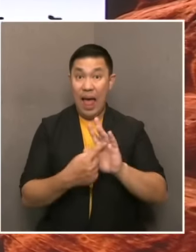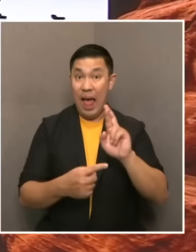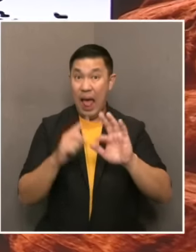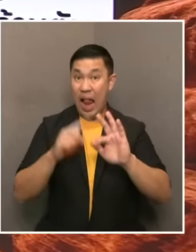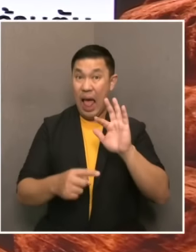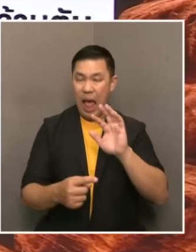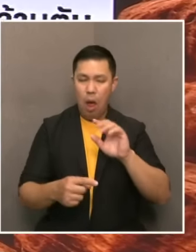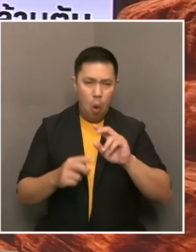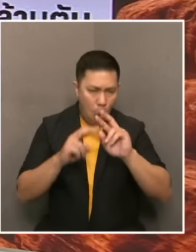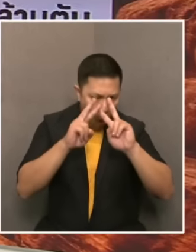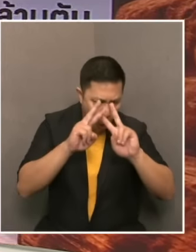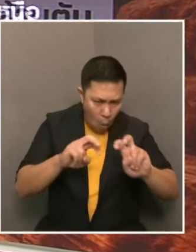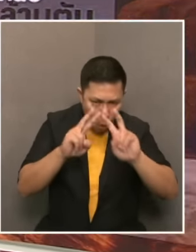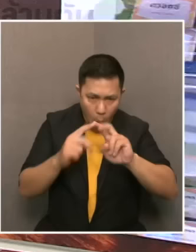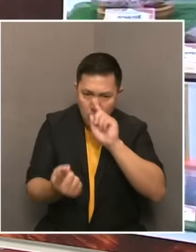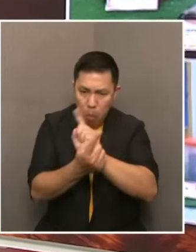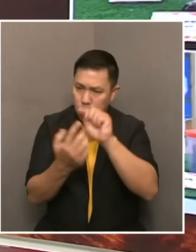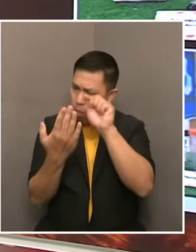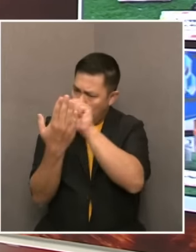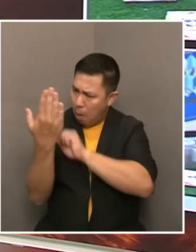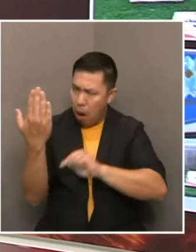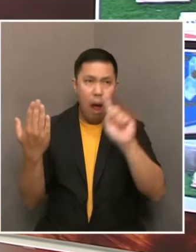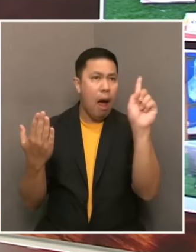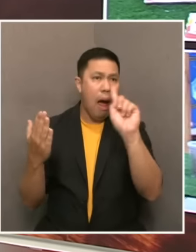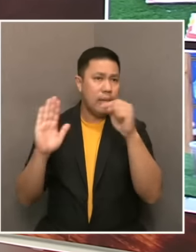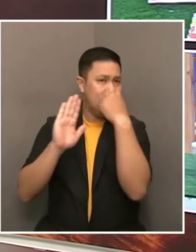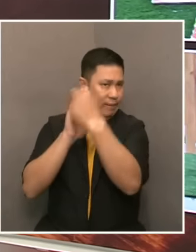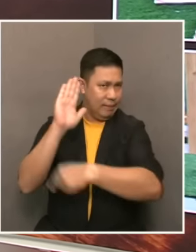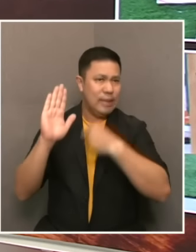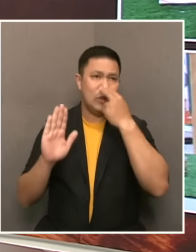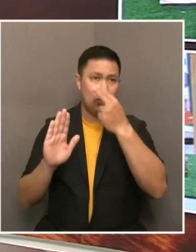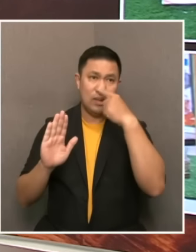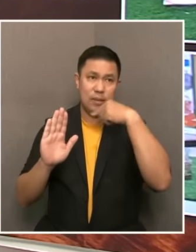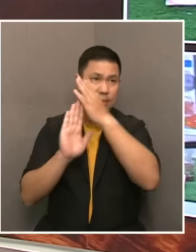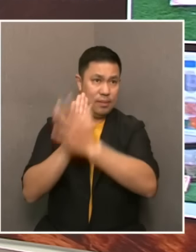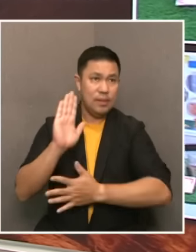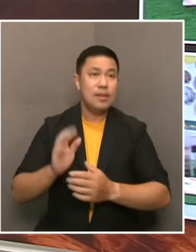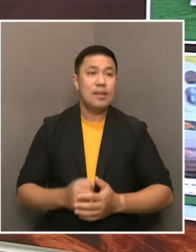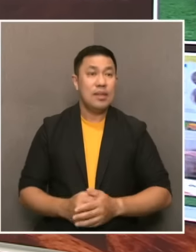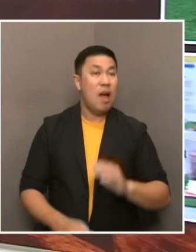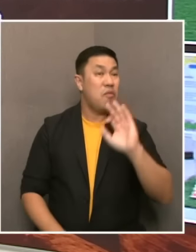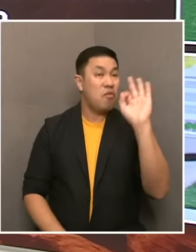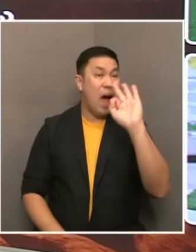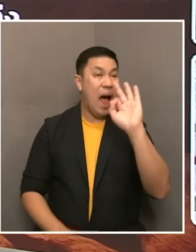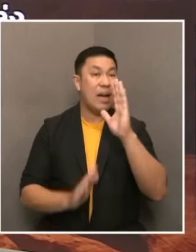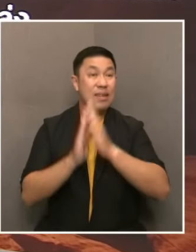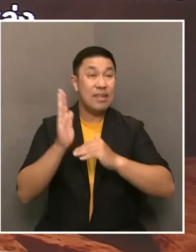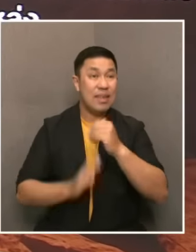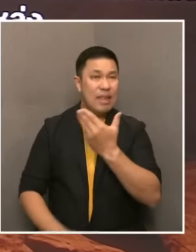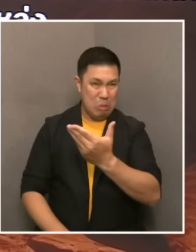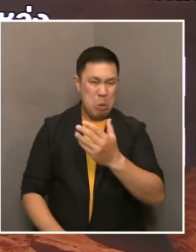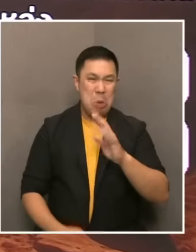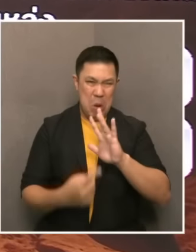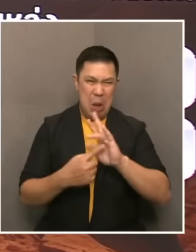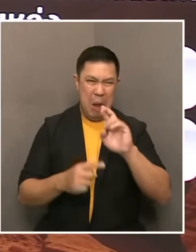กระจายอยู่ไหนจุดไหนของประเทศไทยบ้างนะครับมาดูกันที่แผนที่ประเทศไทยเลยเริ่มต้นกันที่สีฟ้ากันก่อนนะครับก็คือแร่หา